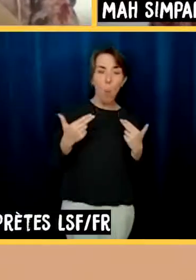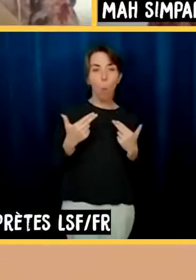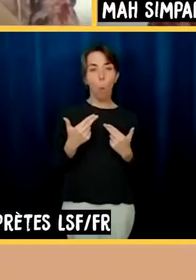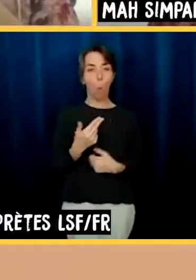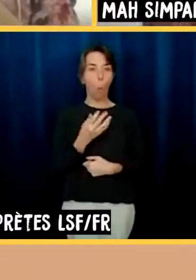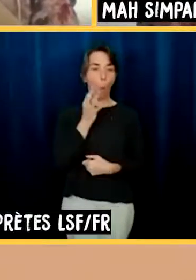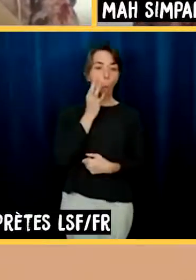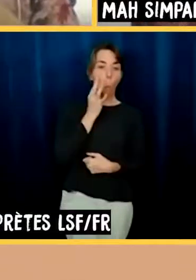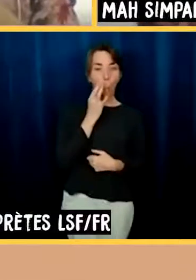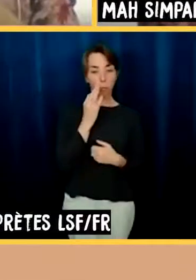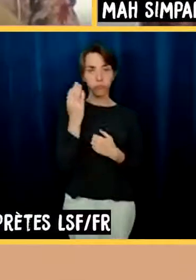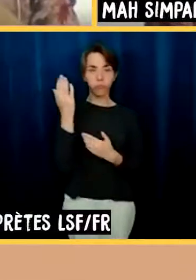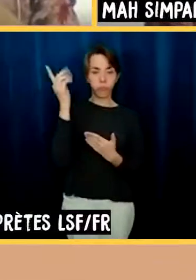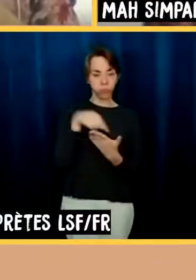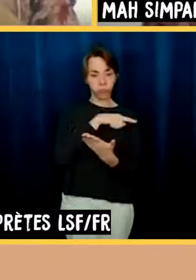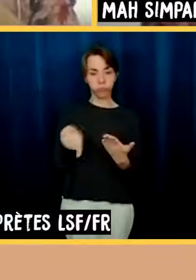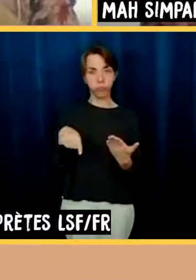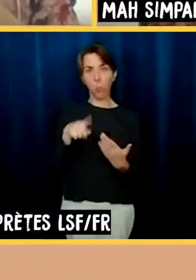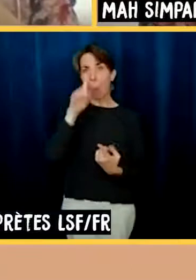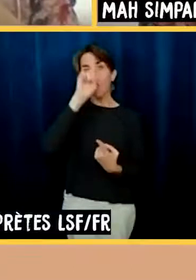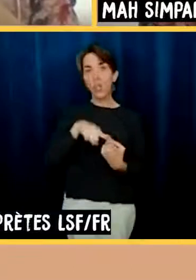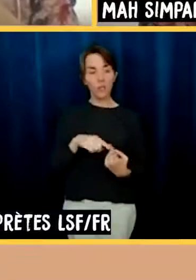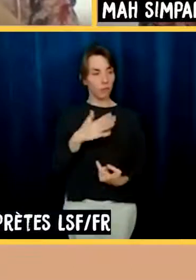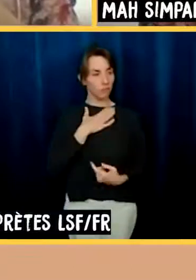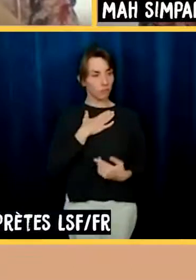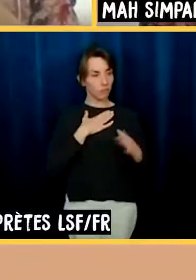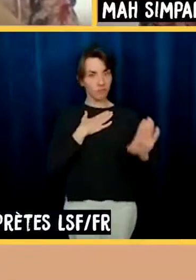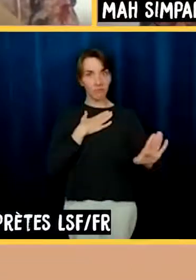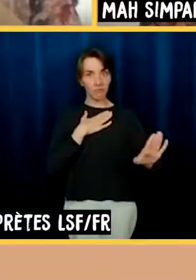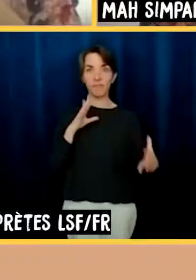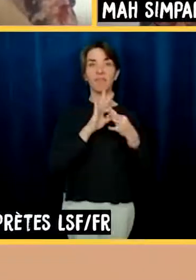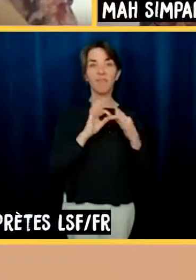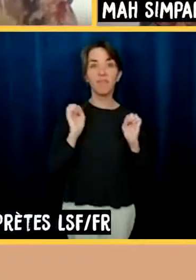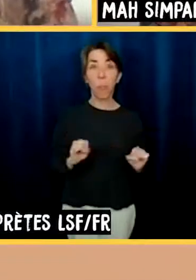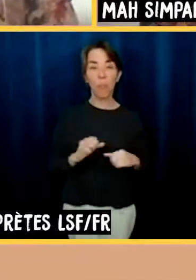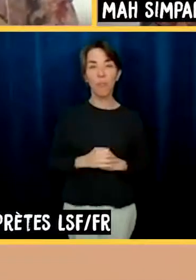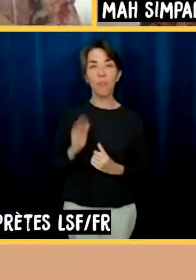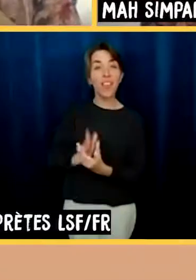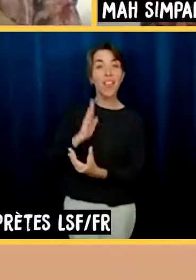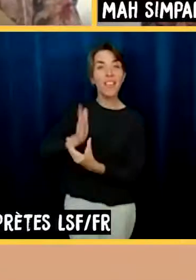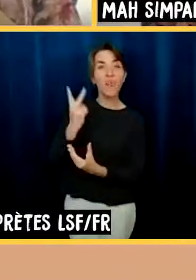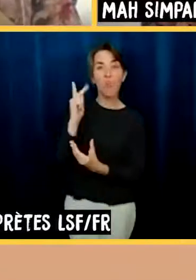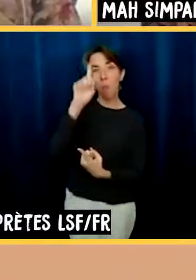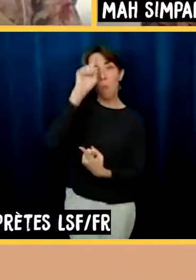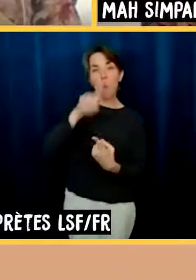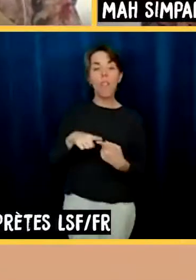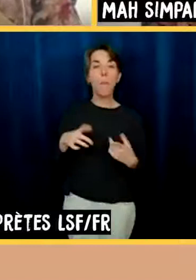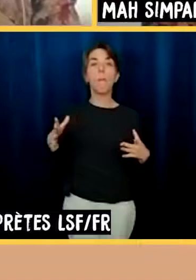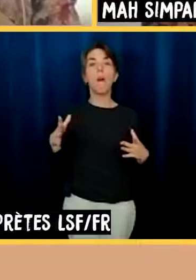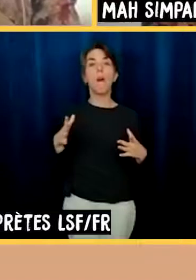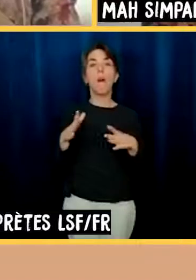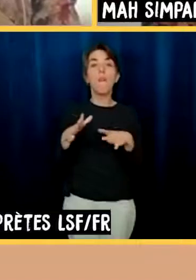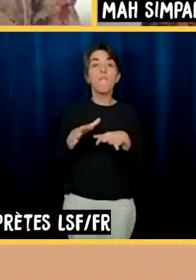se reconnecter à soi et à l'autre. Votre intervention aujourd'hui s'intitule « Au-delà du vaginisme ».